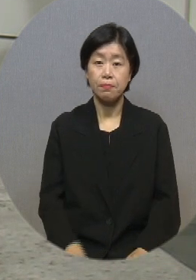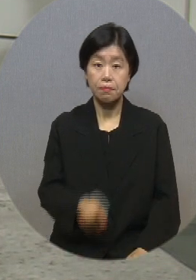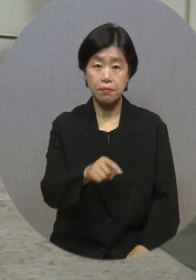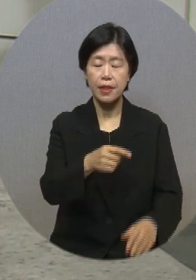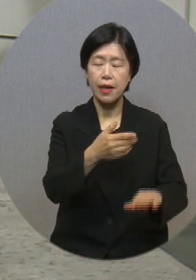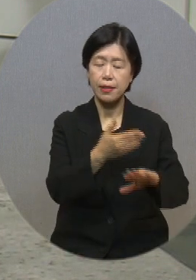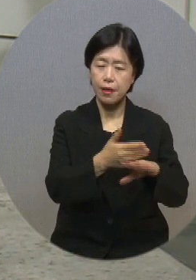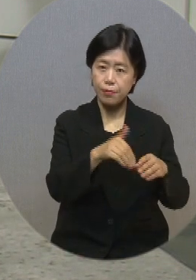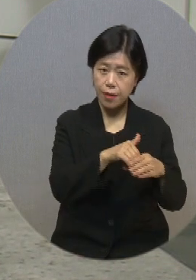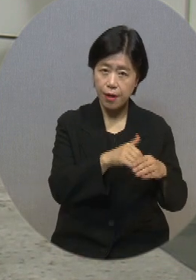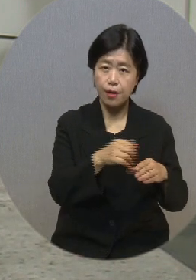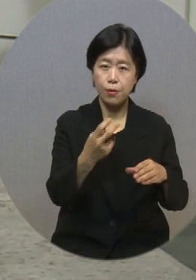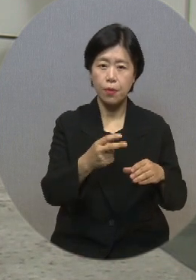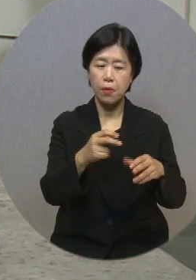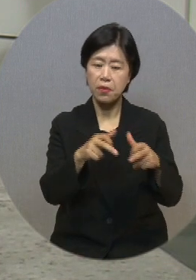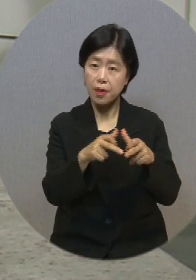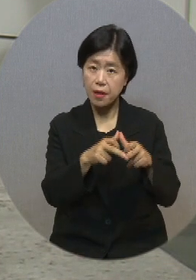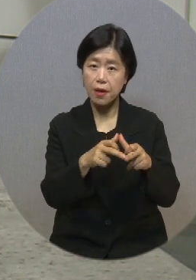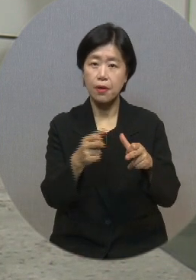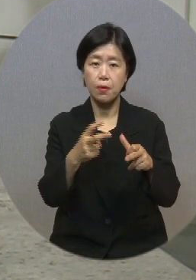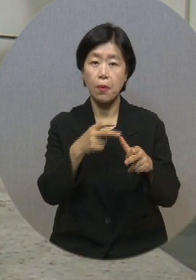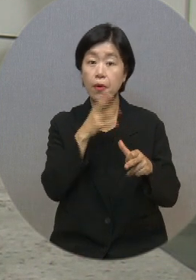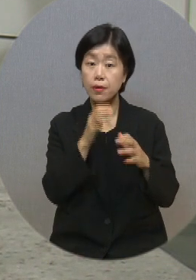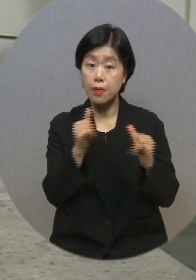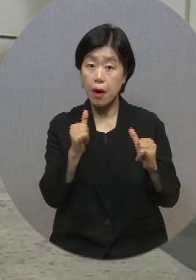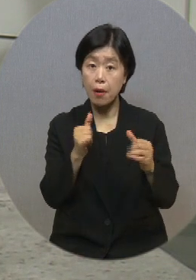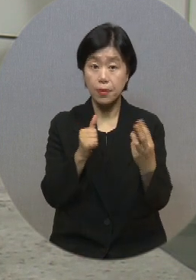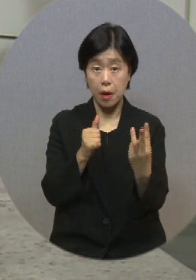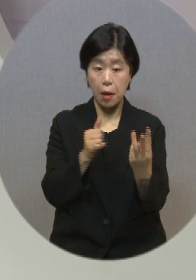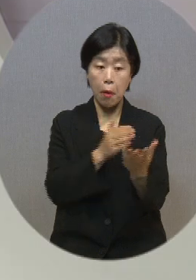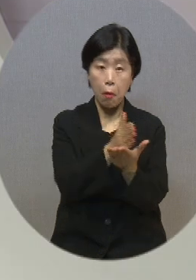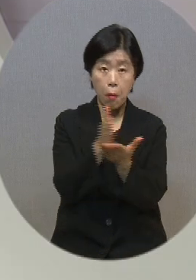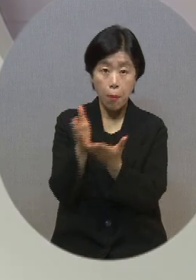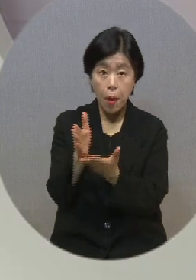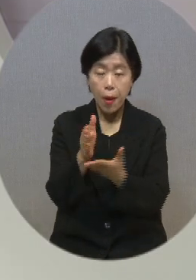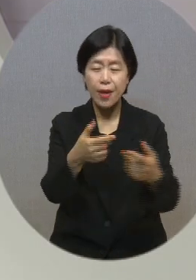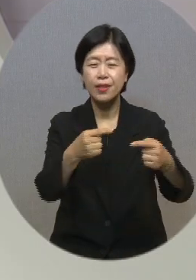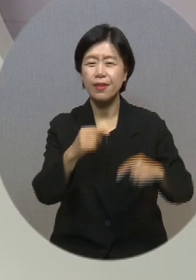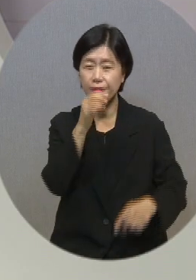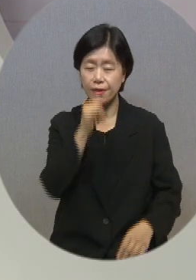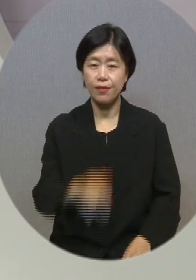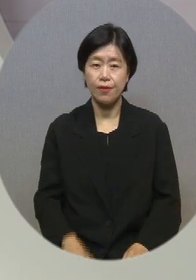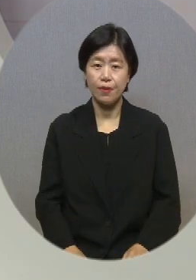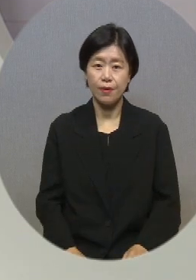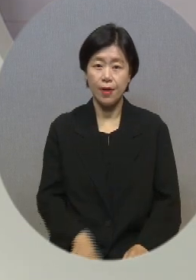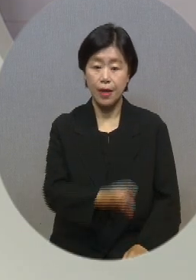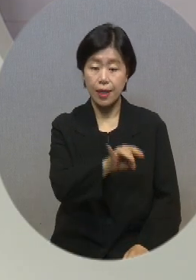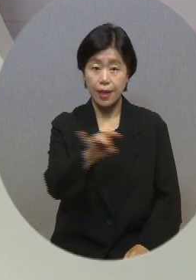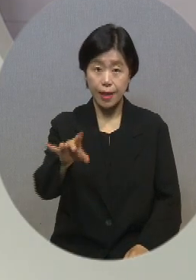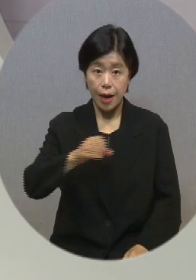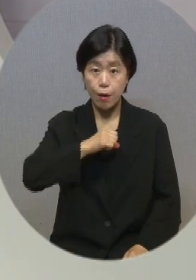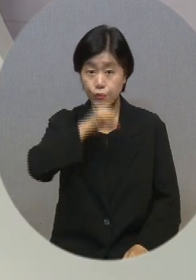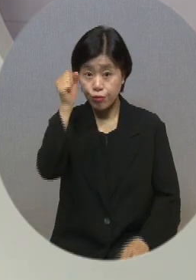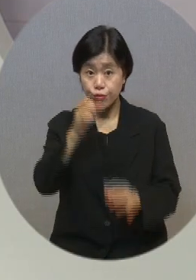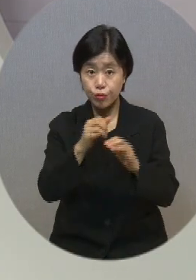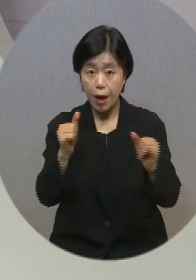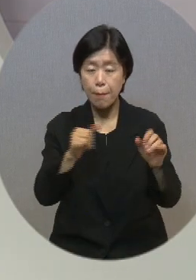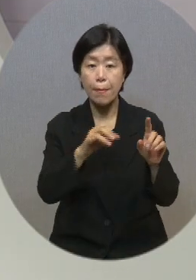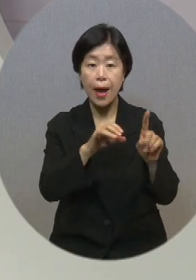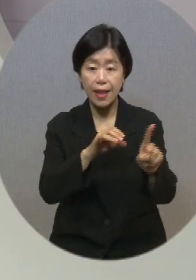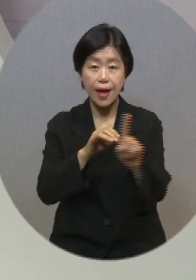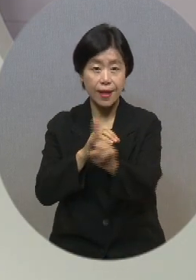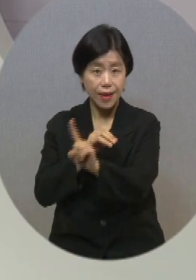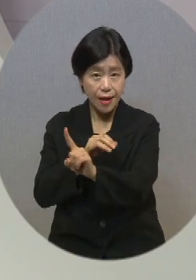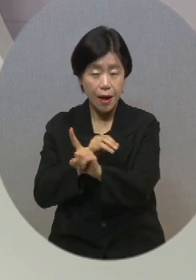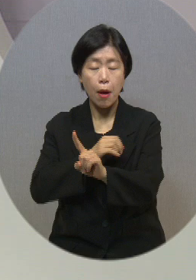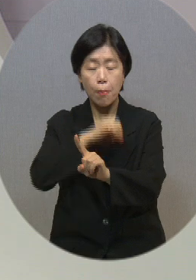장애인 부문, 어르신 부문 이렇게 3개 부문으로 각각의 경선을 치르게 됩니다. 각 부문별 우승을 한 부분을 뽑아서 월간 결선